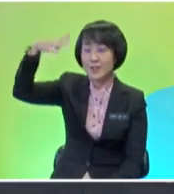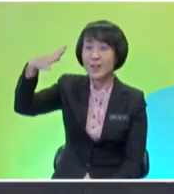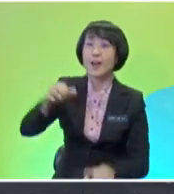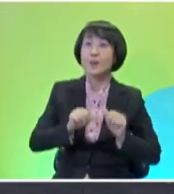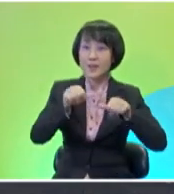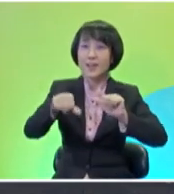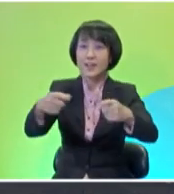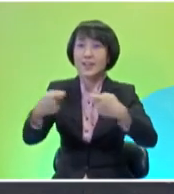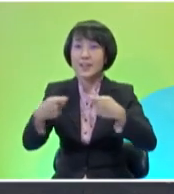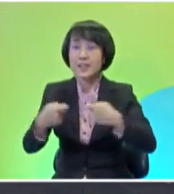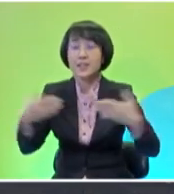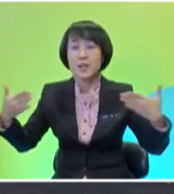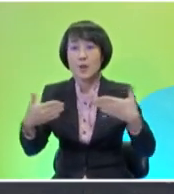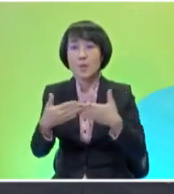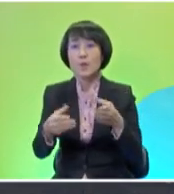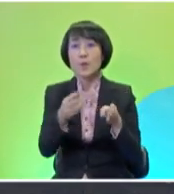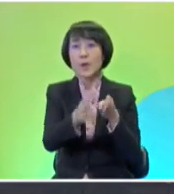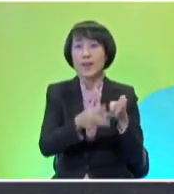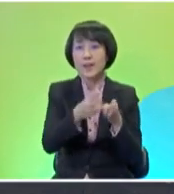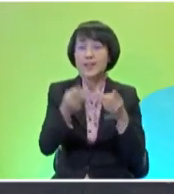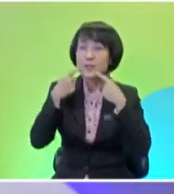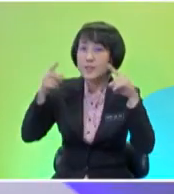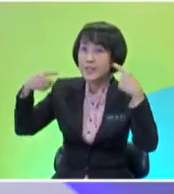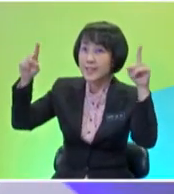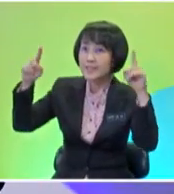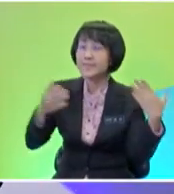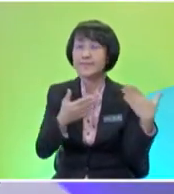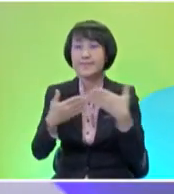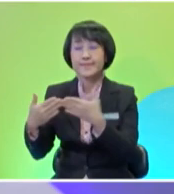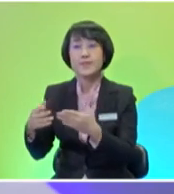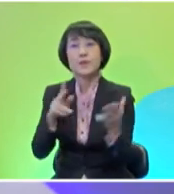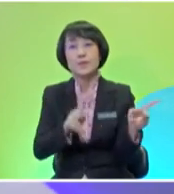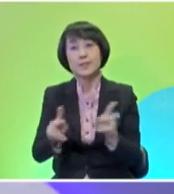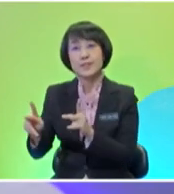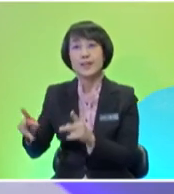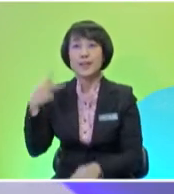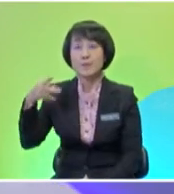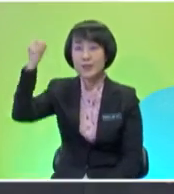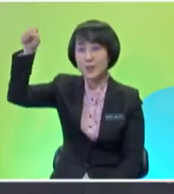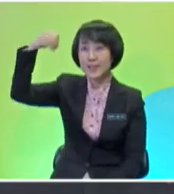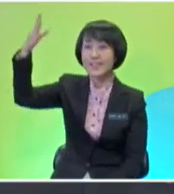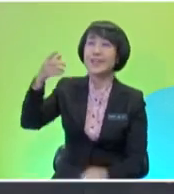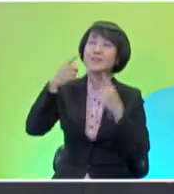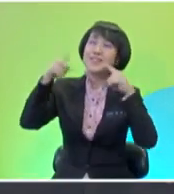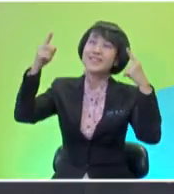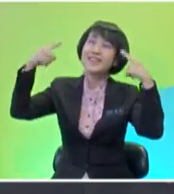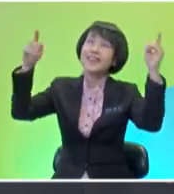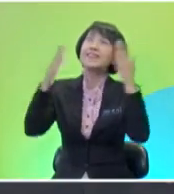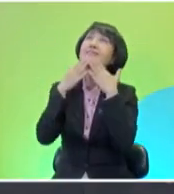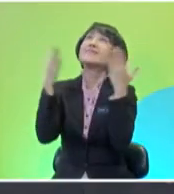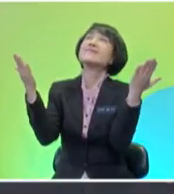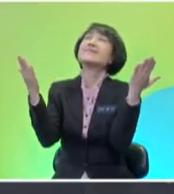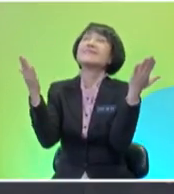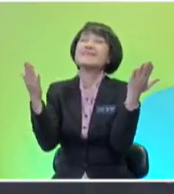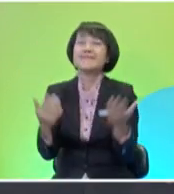elektrik, maknanya penyambungan wayar kita berjaya. Okey, dan seterusnya projek kipas solar kita berjayalah. Berjaya, alhamdulillah.